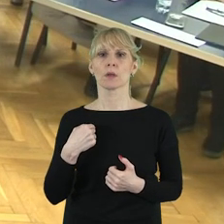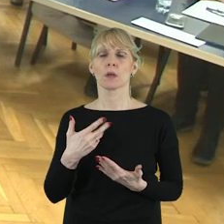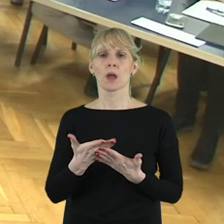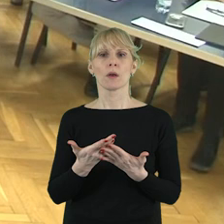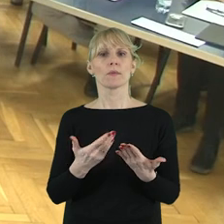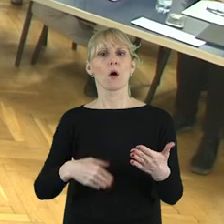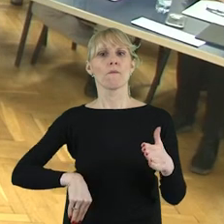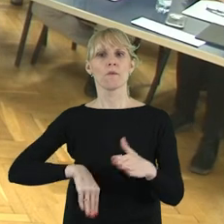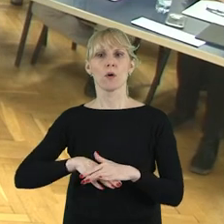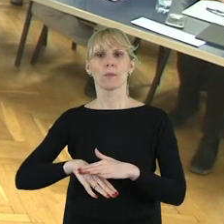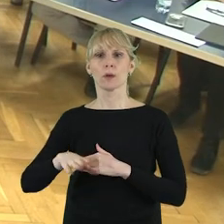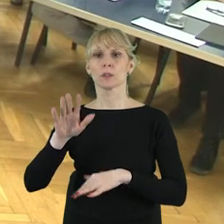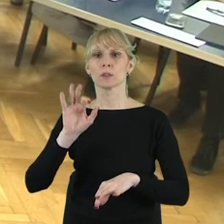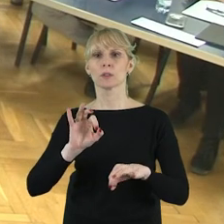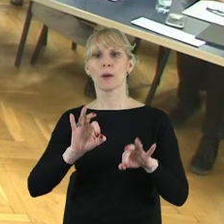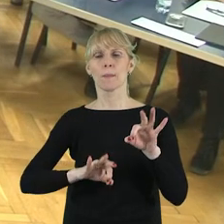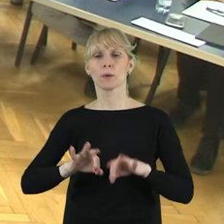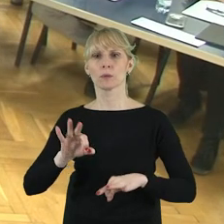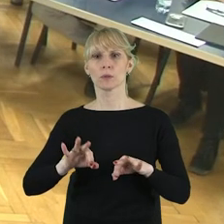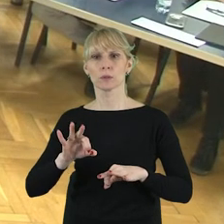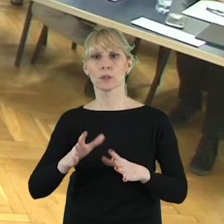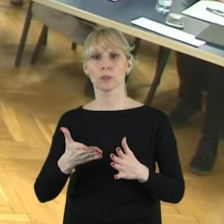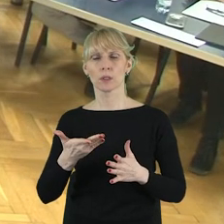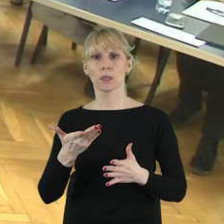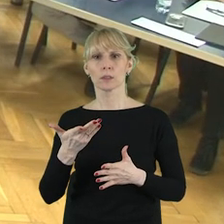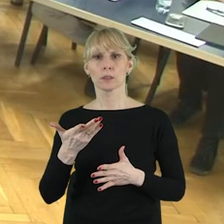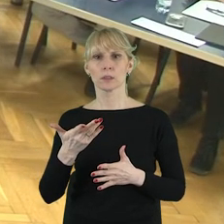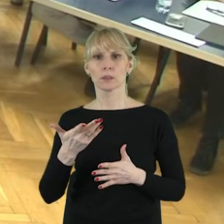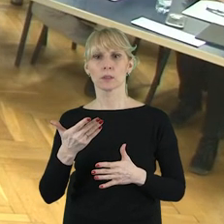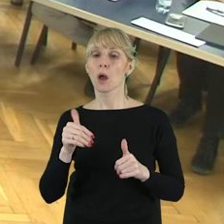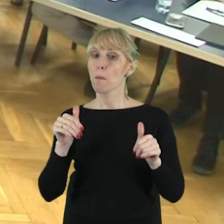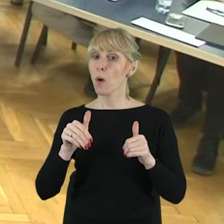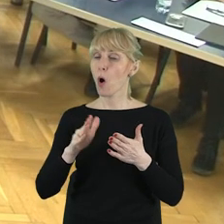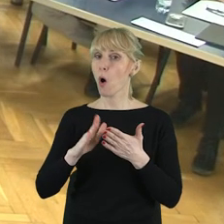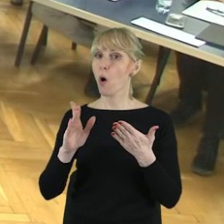tym momencie mogę wystąpić z wnioskiem o udzielenie informacji na temat